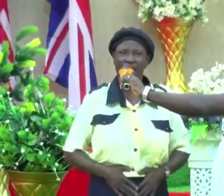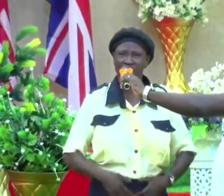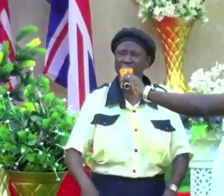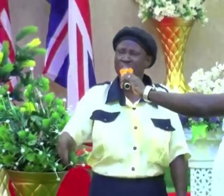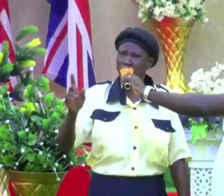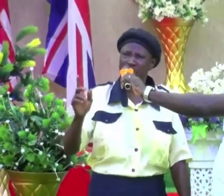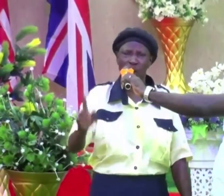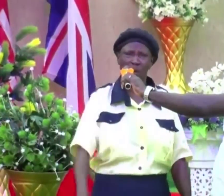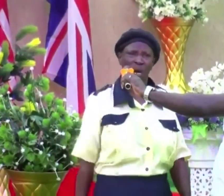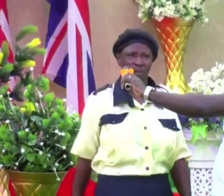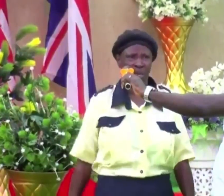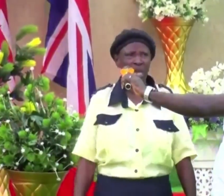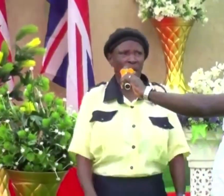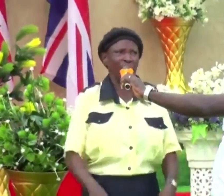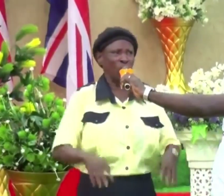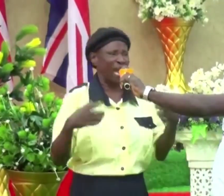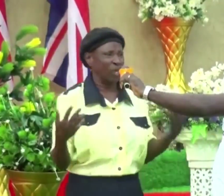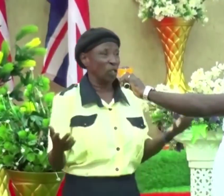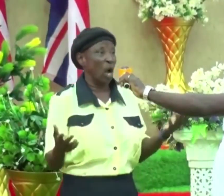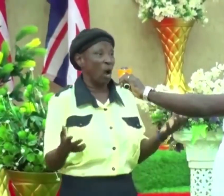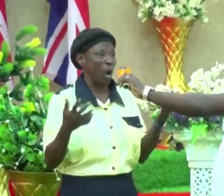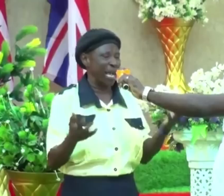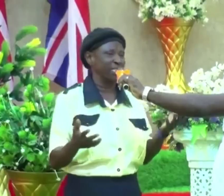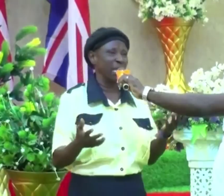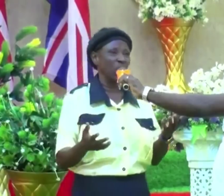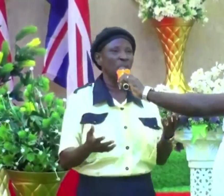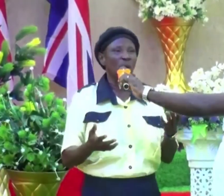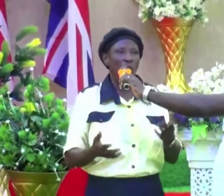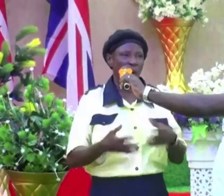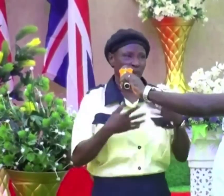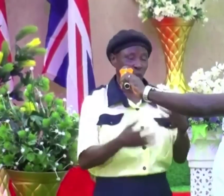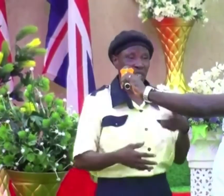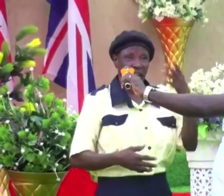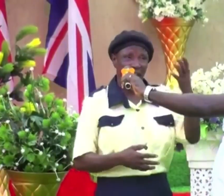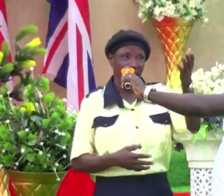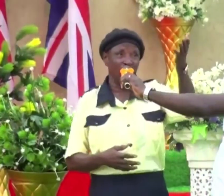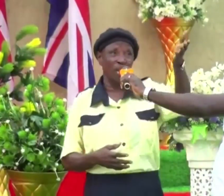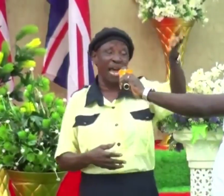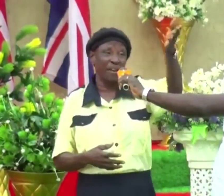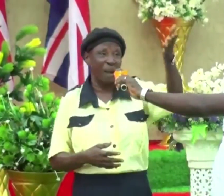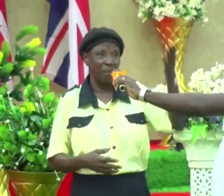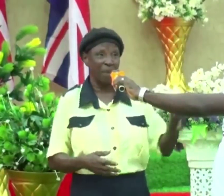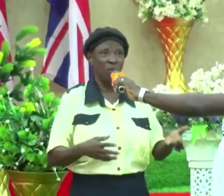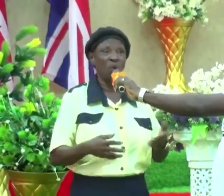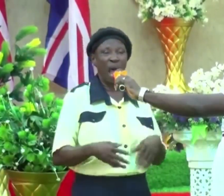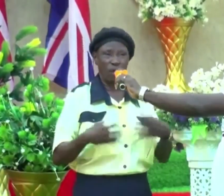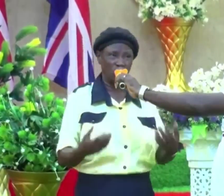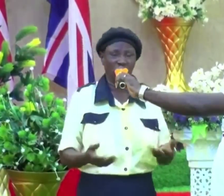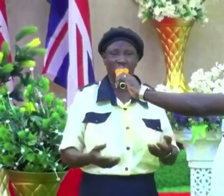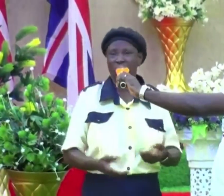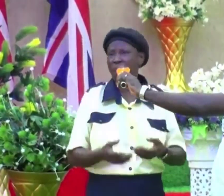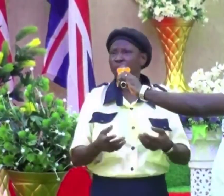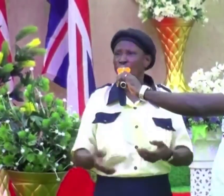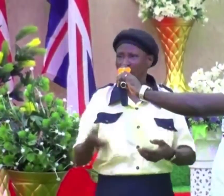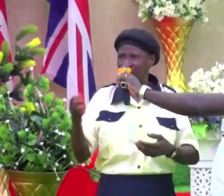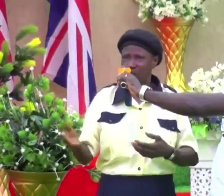ṣẹlẹ̀ sí mi lórí àwọn ọmọ mi. Ìgbà tó wá di ọjọ́ Wednesday o ọmọ mi tó ń ṣiṣẹ́ ìrànṣẹ́ ní ọ̀nà Adégbà ń bẹ̀ o àwọn èèyàn ò ti